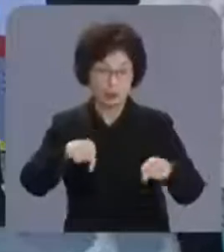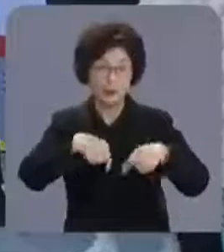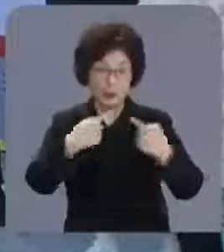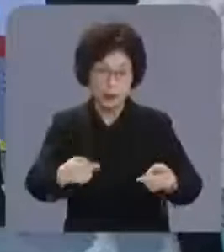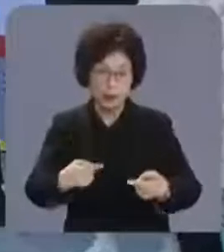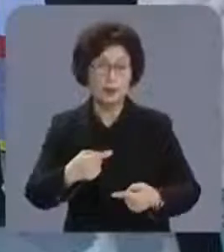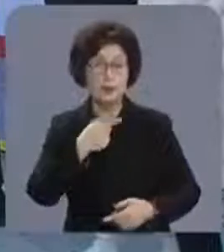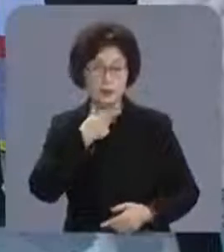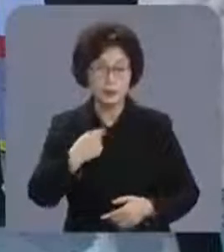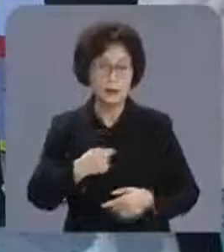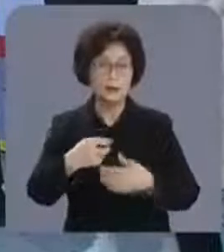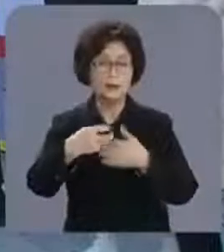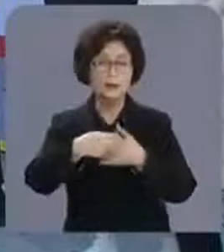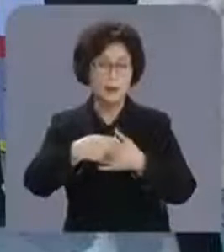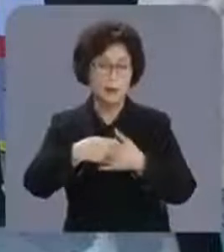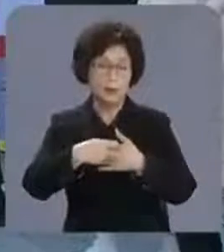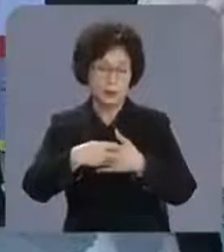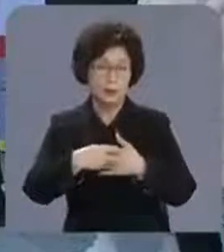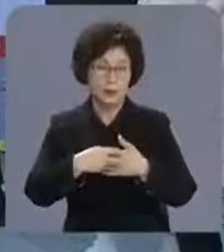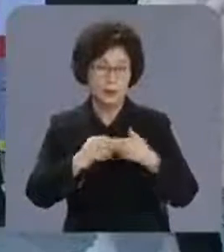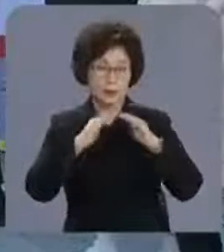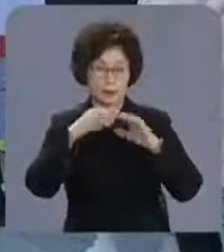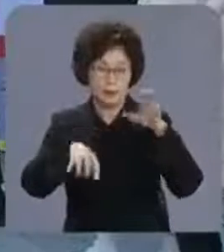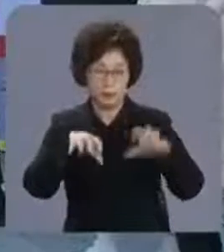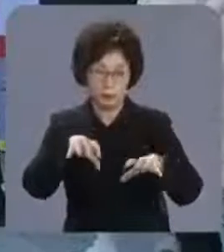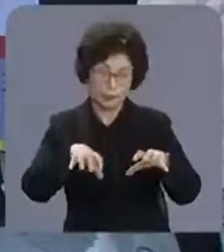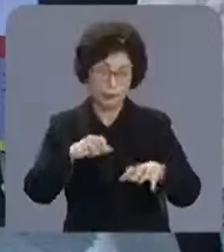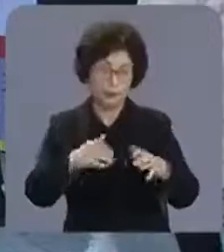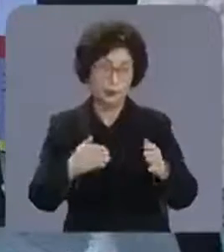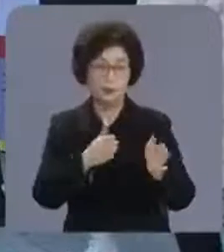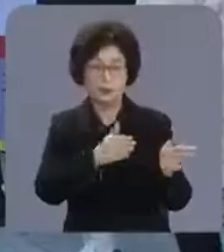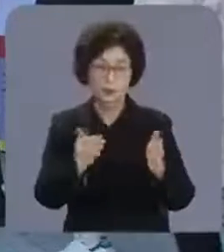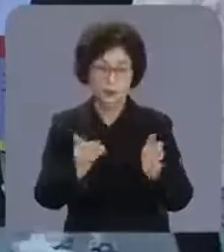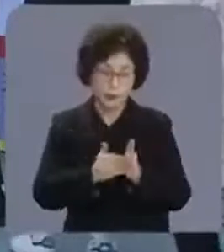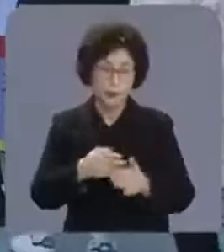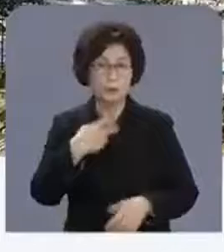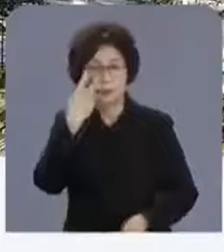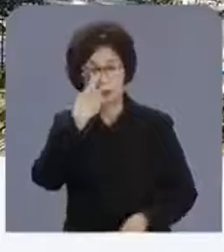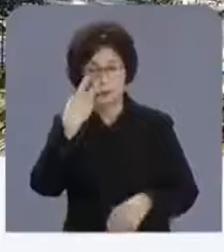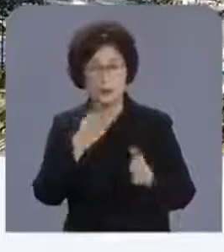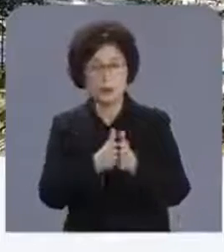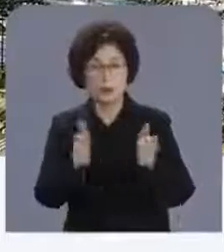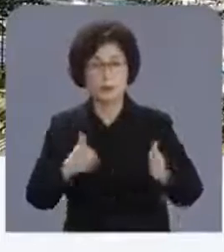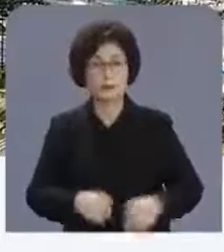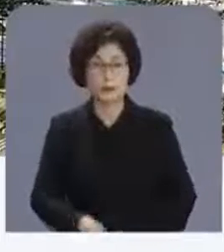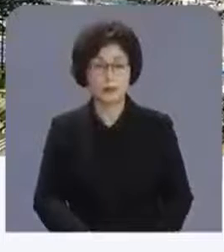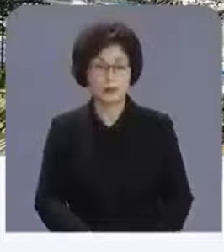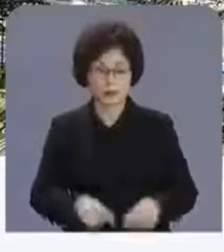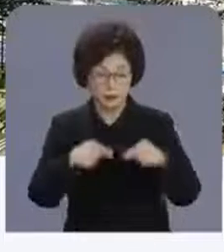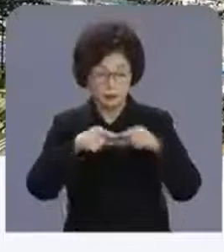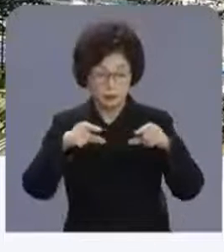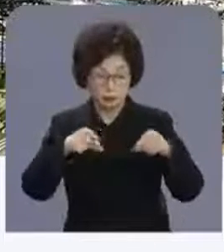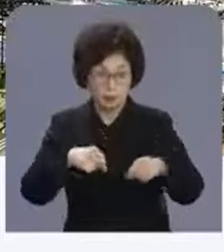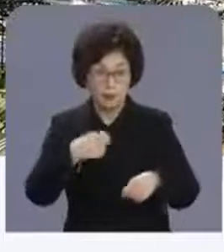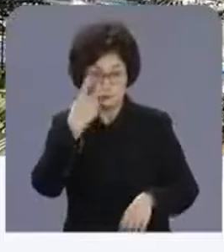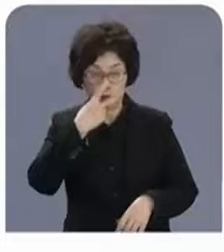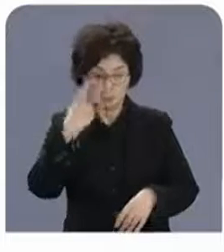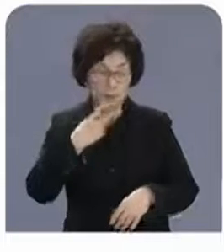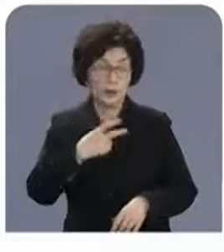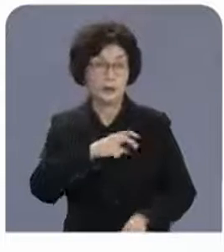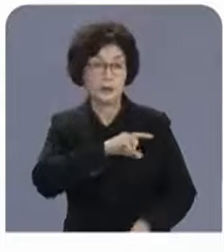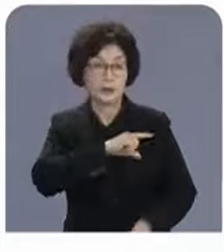밝힌 동네 병 의원에서도 준비를 마치는 대로 검사가 진행됩니다. 검사가 가능한 의료기관